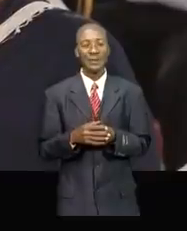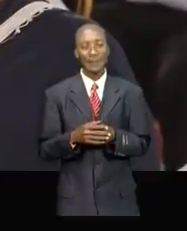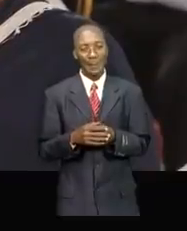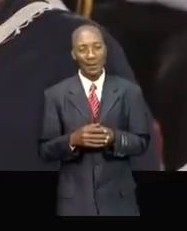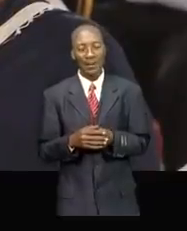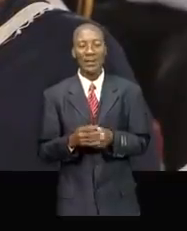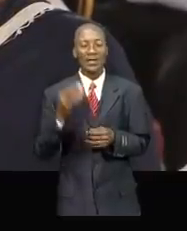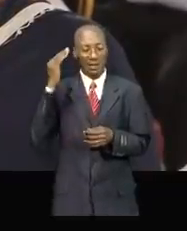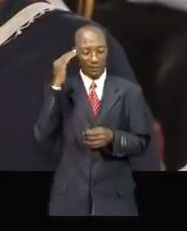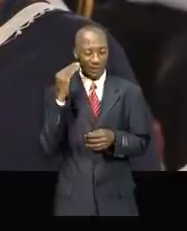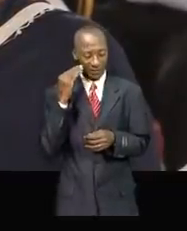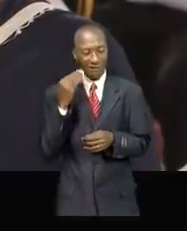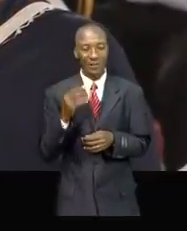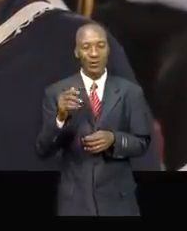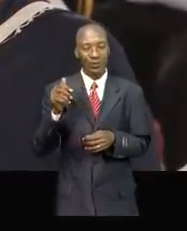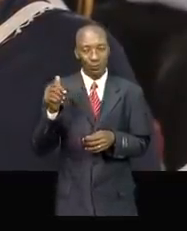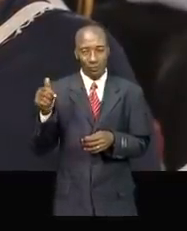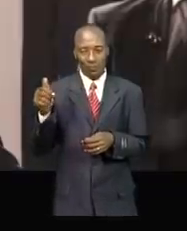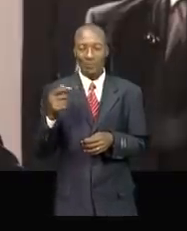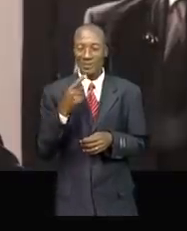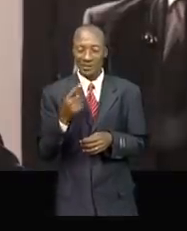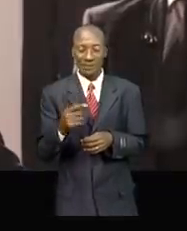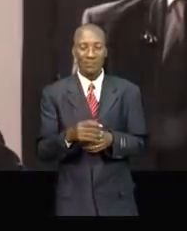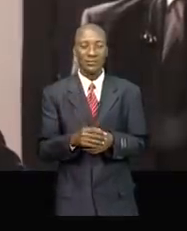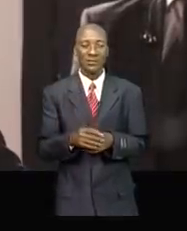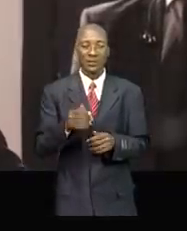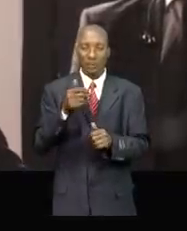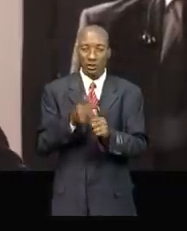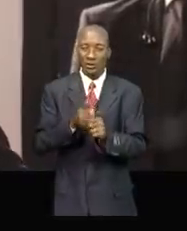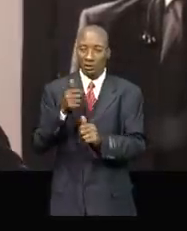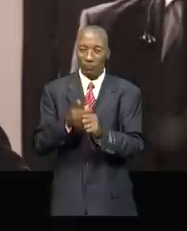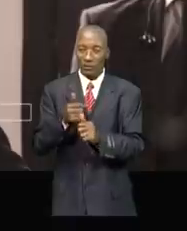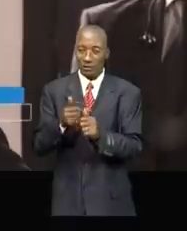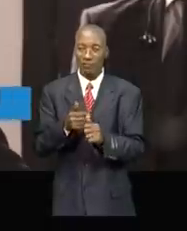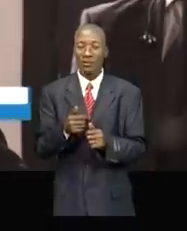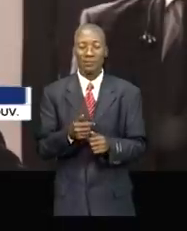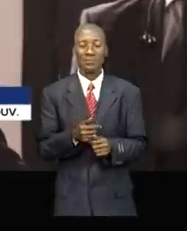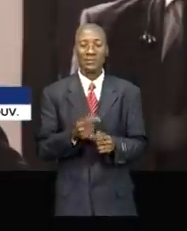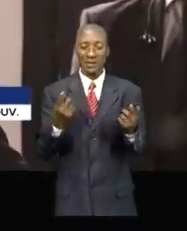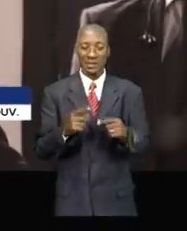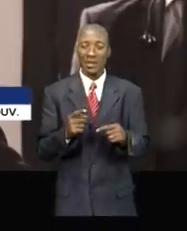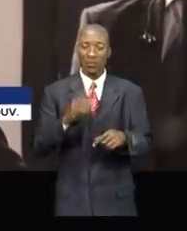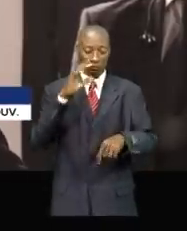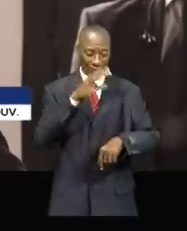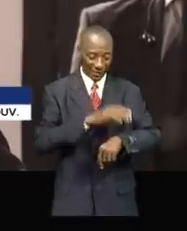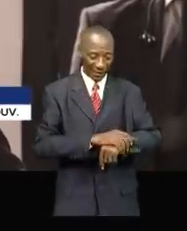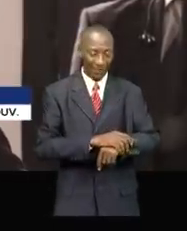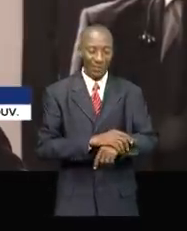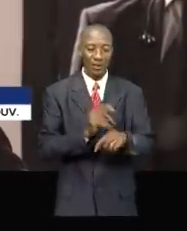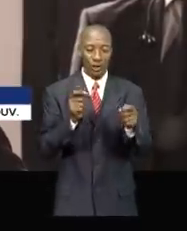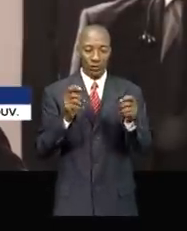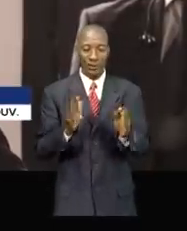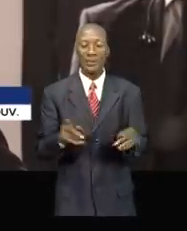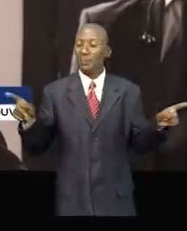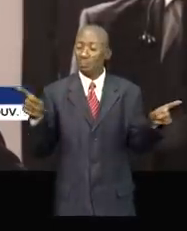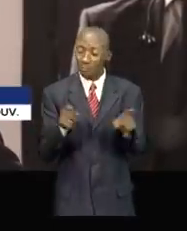le porte-parole du gouvernement martèle. Chaque fois que vous arrêtez un journaliste, même si vous avez des bonnes raisons, c'est